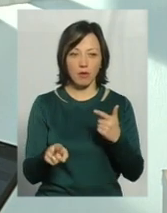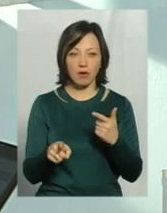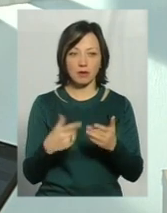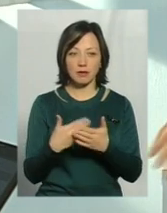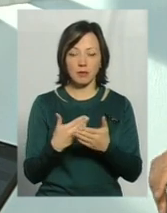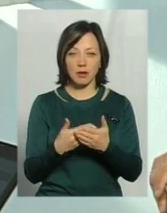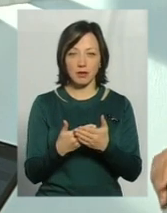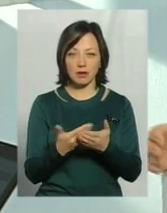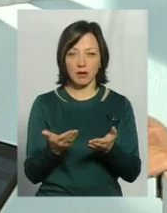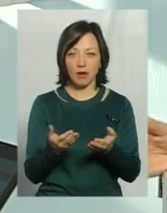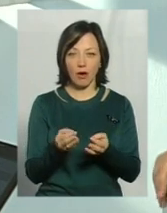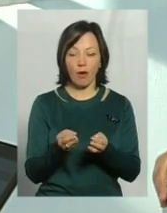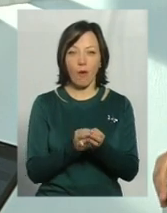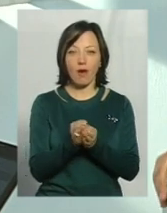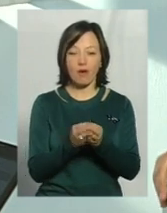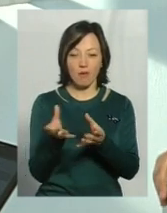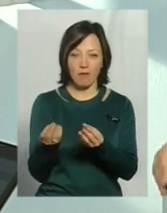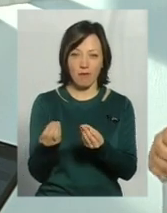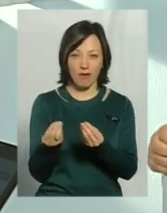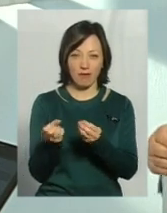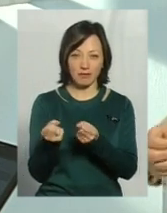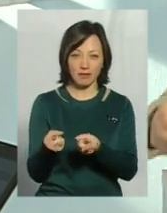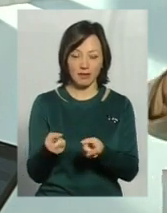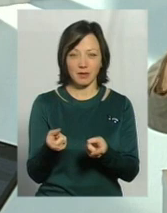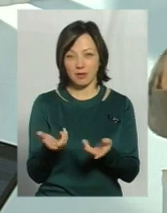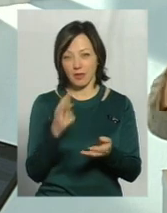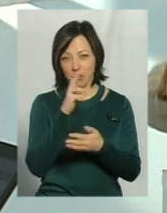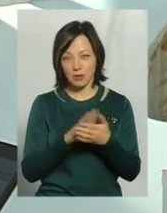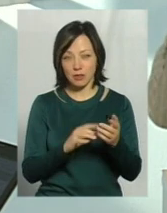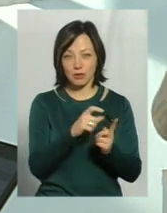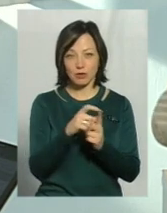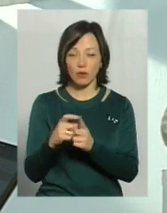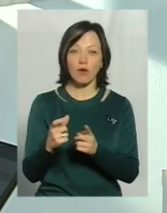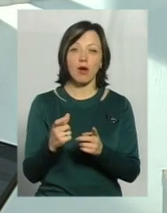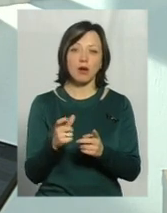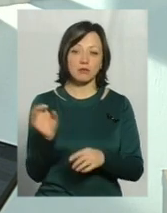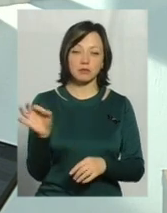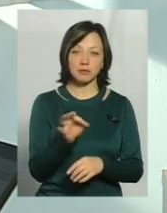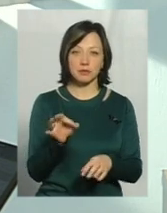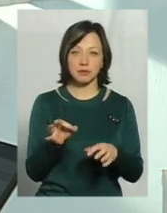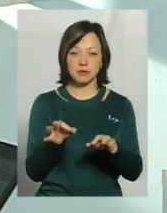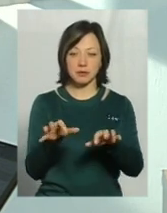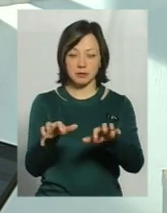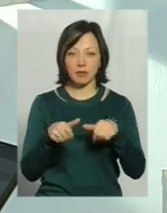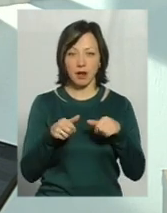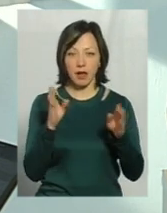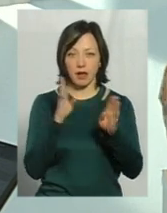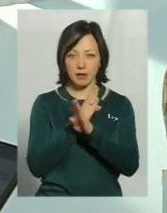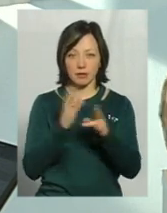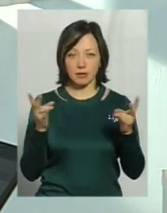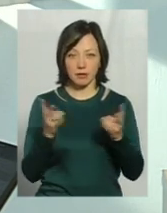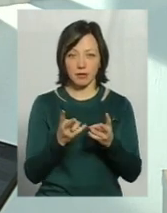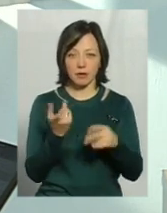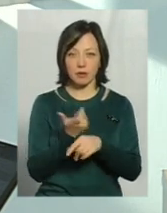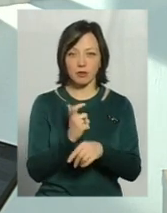огірок, вибачайте мене там за слово таке, воно миттєво забирає на себе кисень, йому більше кисню